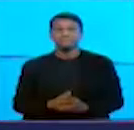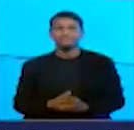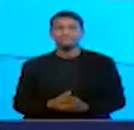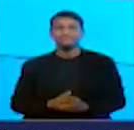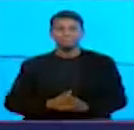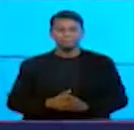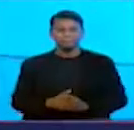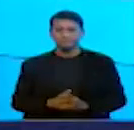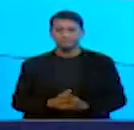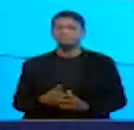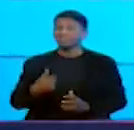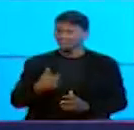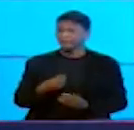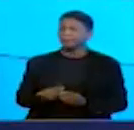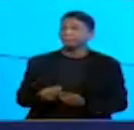Berinya.